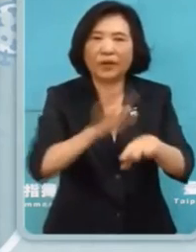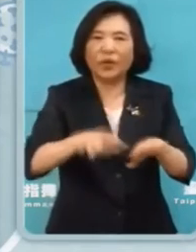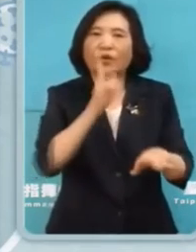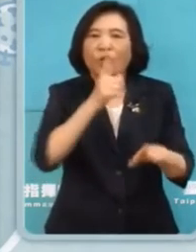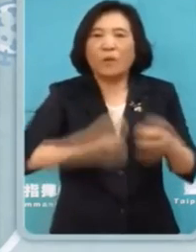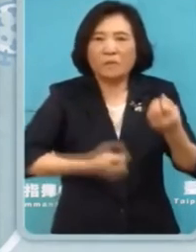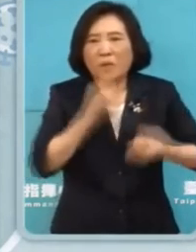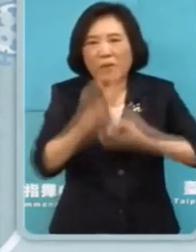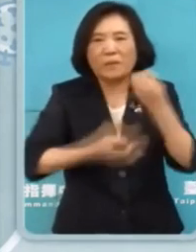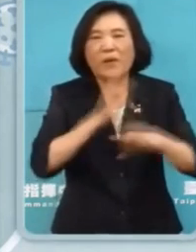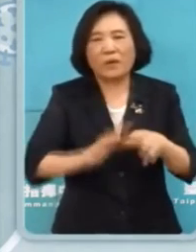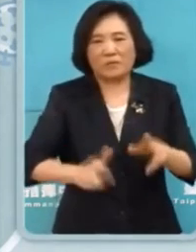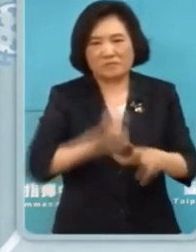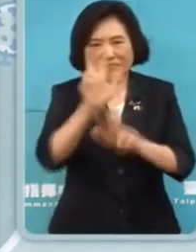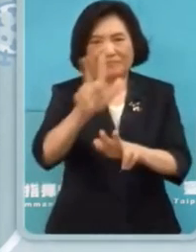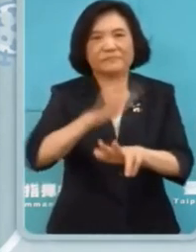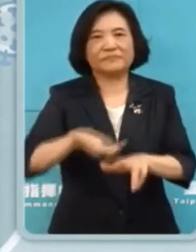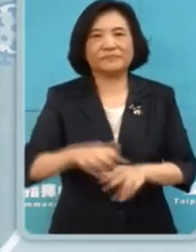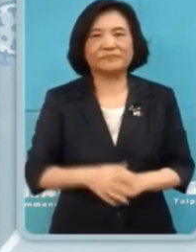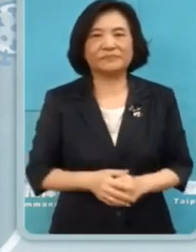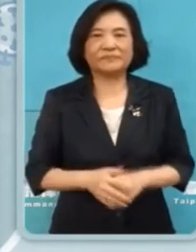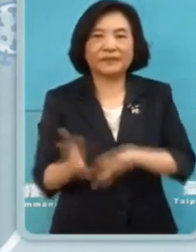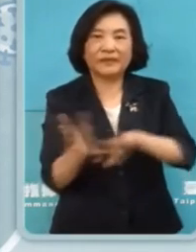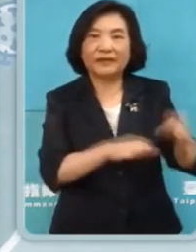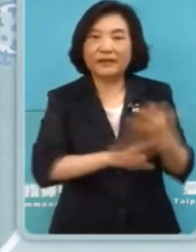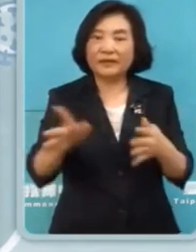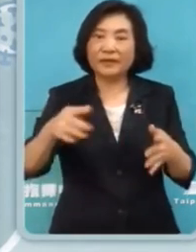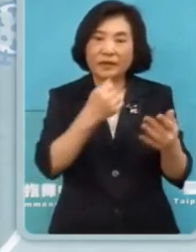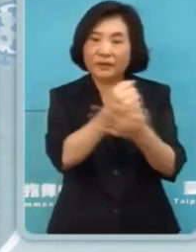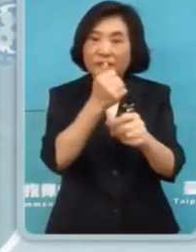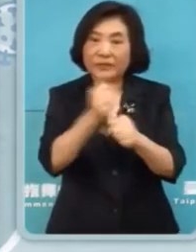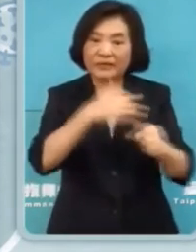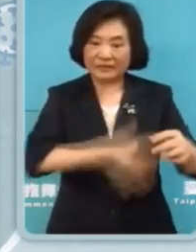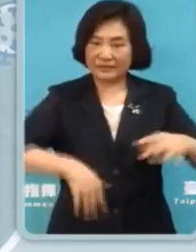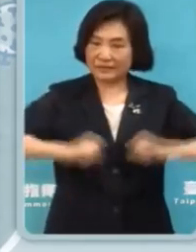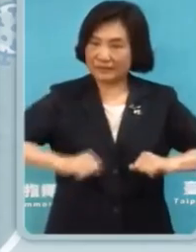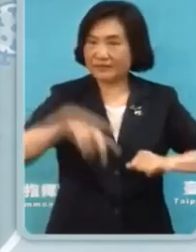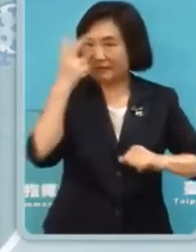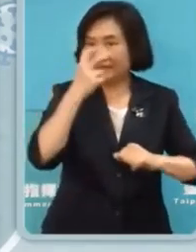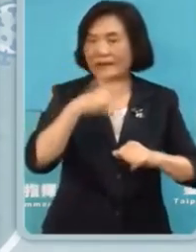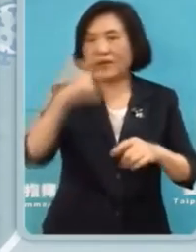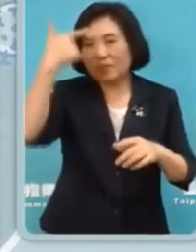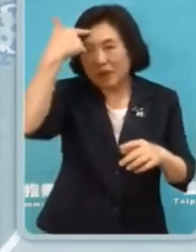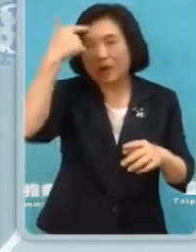传播。我们先休息一下，马上回来。 健康监测的出入的量体温。